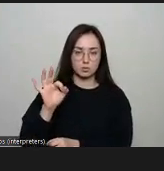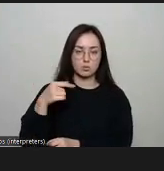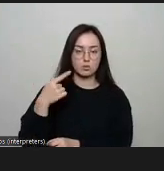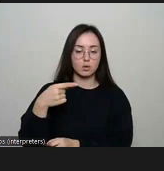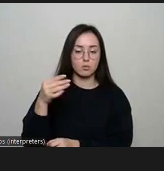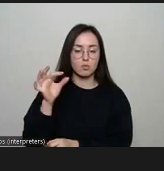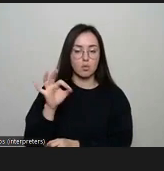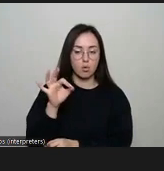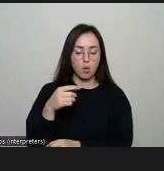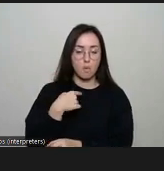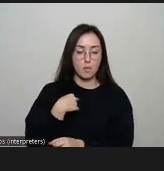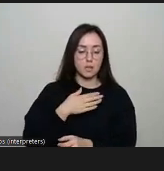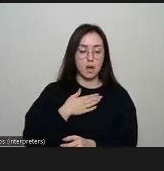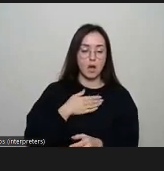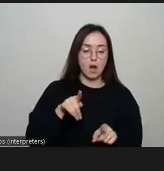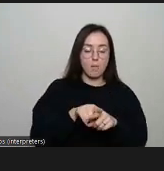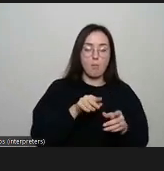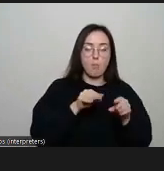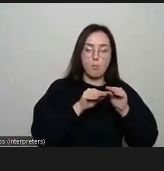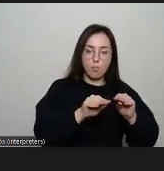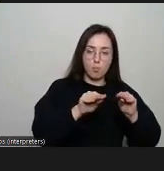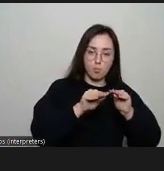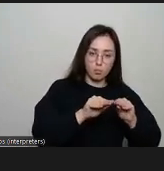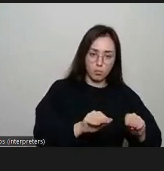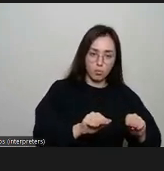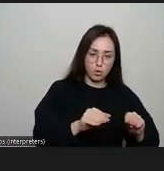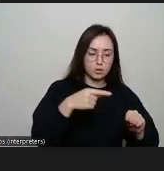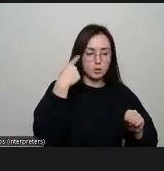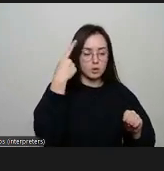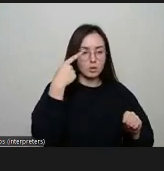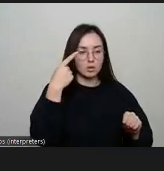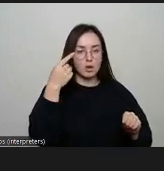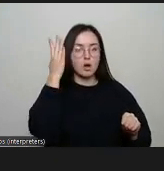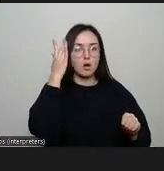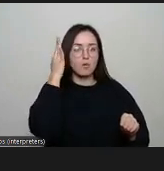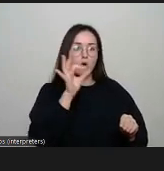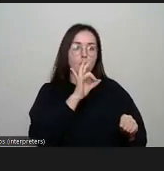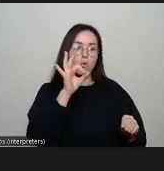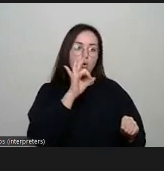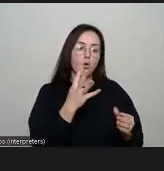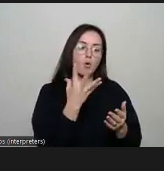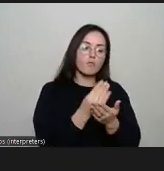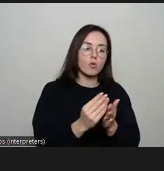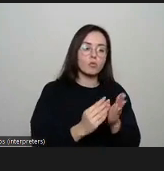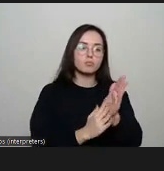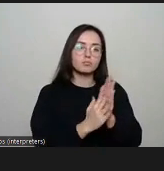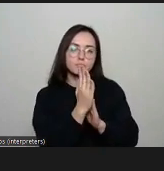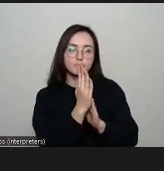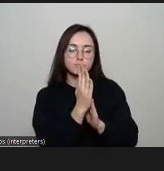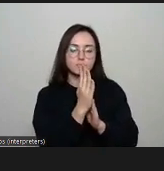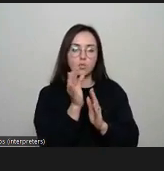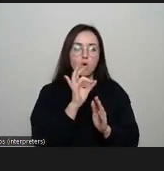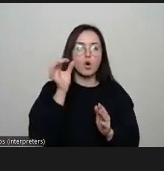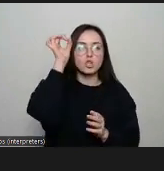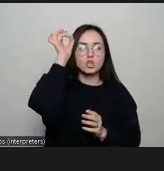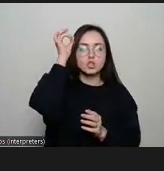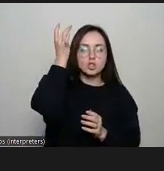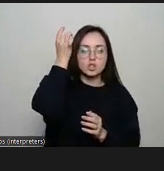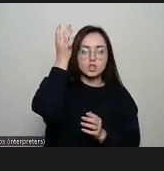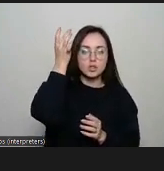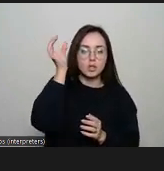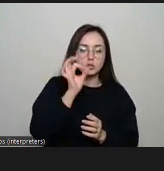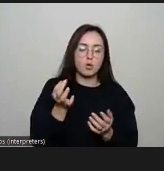mes kaip mokytojai daug galvojame apie konceptus, apie jų progresiją. Mes apie žinias, apie